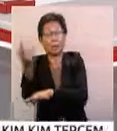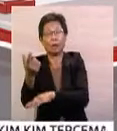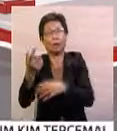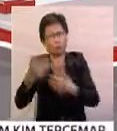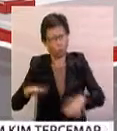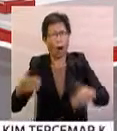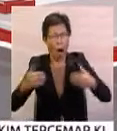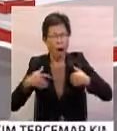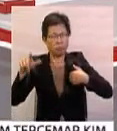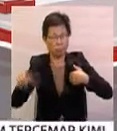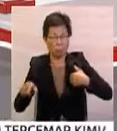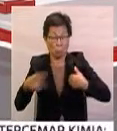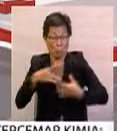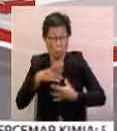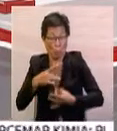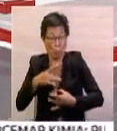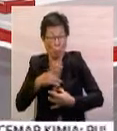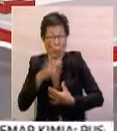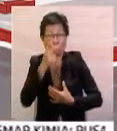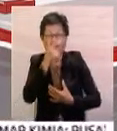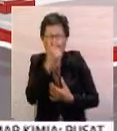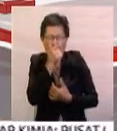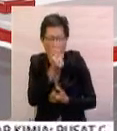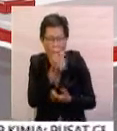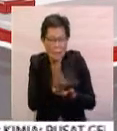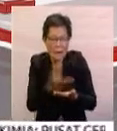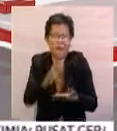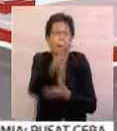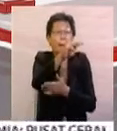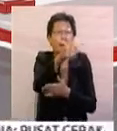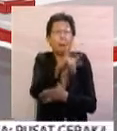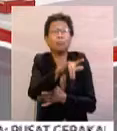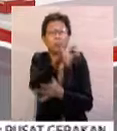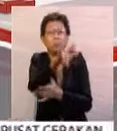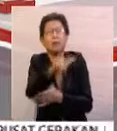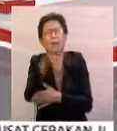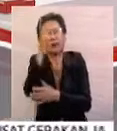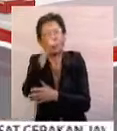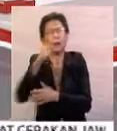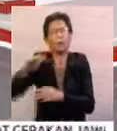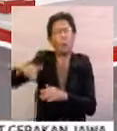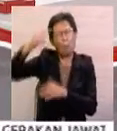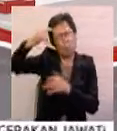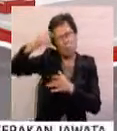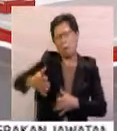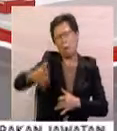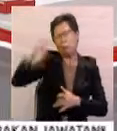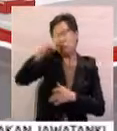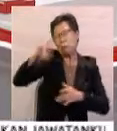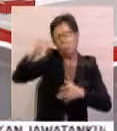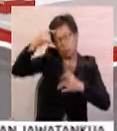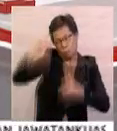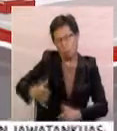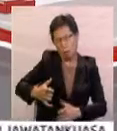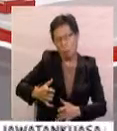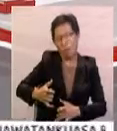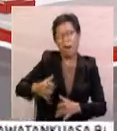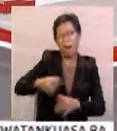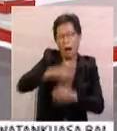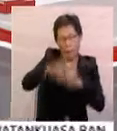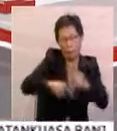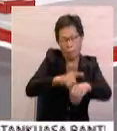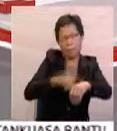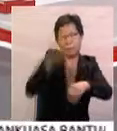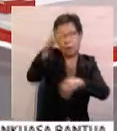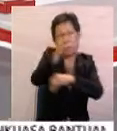Sudah ada pihak yang berminat untuk membeli Malaysia Airlines Berhad meski kerajaan belum membuat keputusan muktamad berkaitan masa